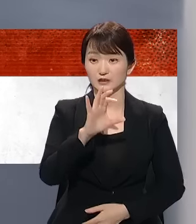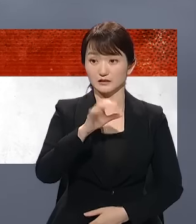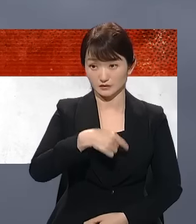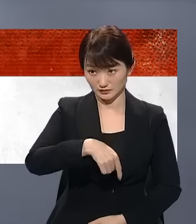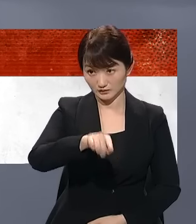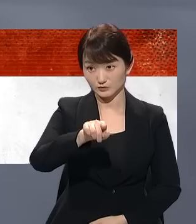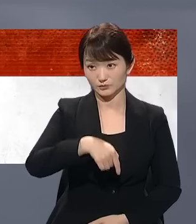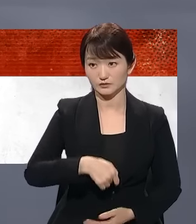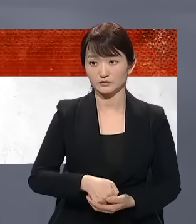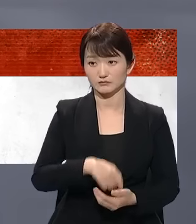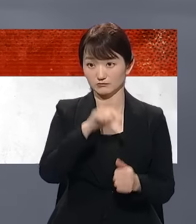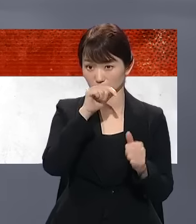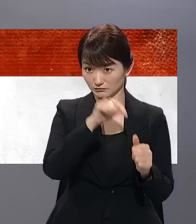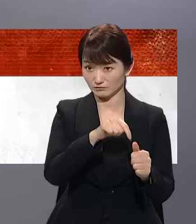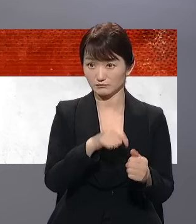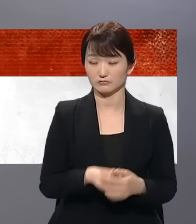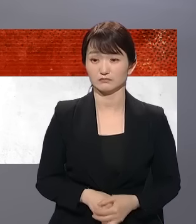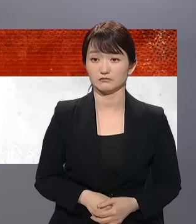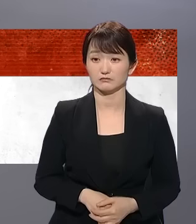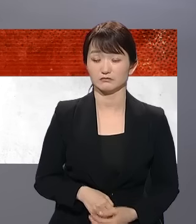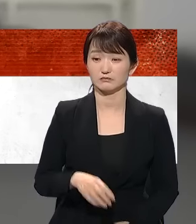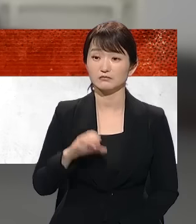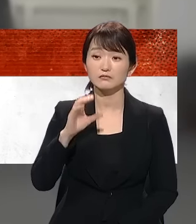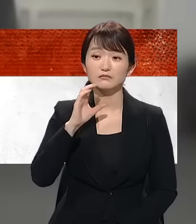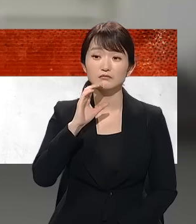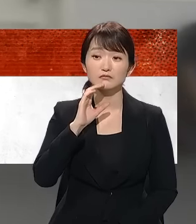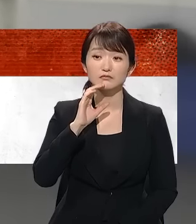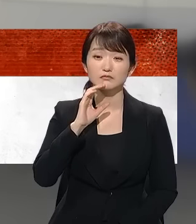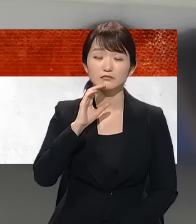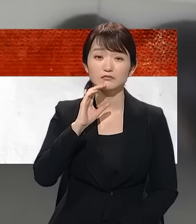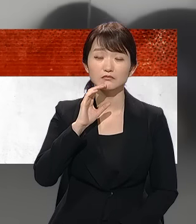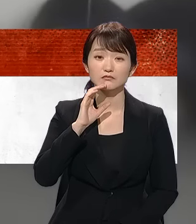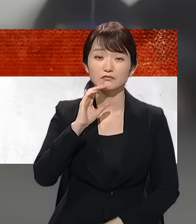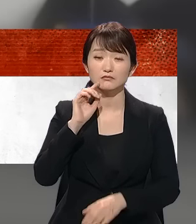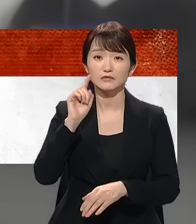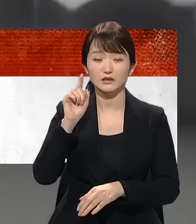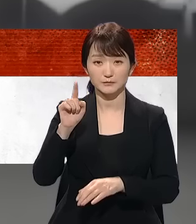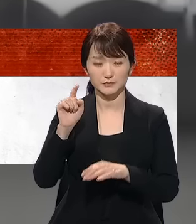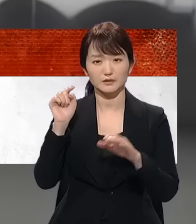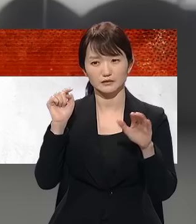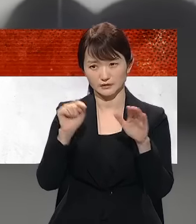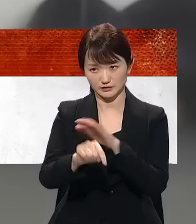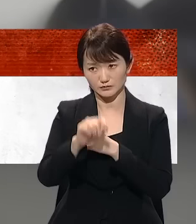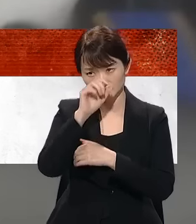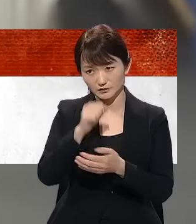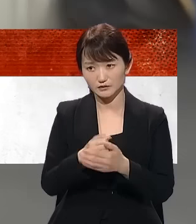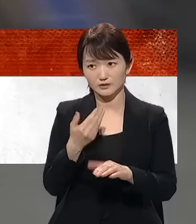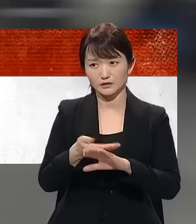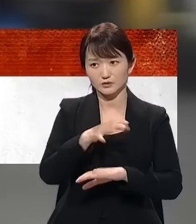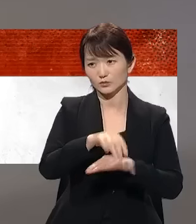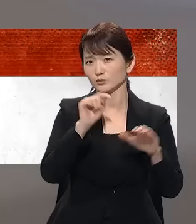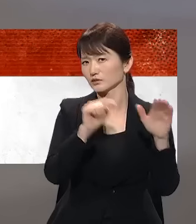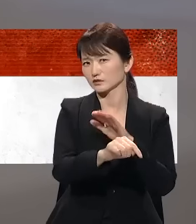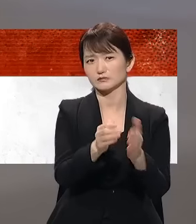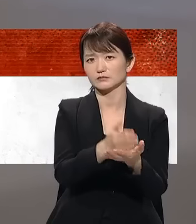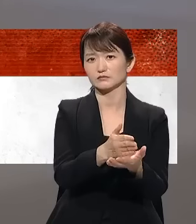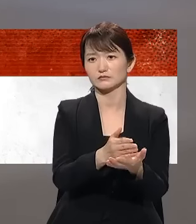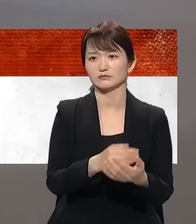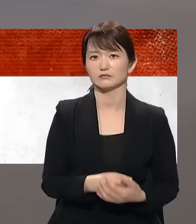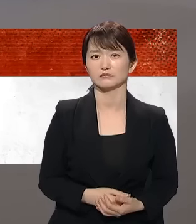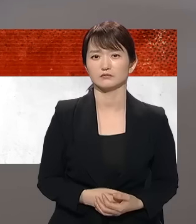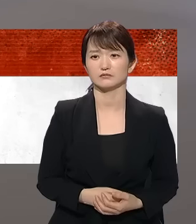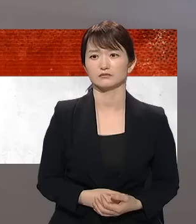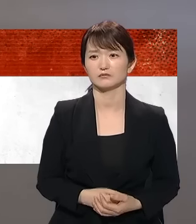다녀오시라고 지시가 내려오시더라고요. 카페로 한 번에 가셨으면 좋겠다. 다른 데로 가지 마셔라.